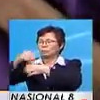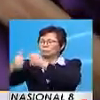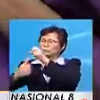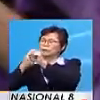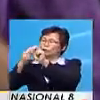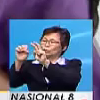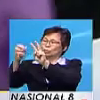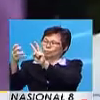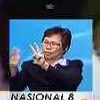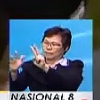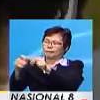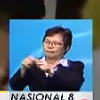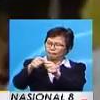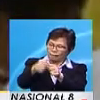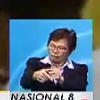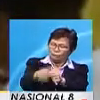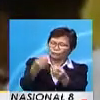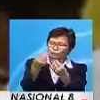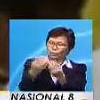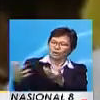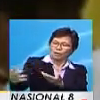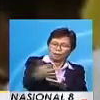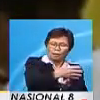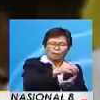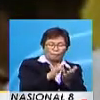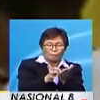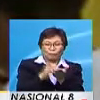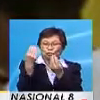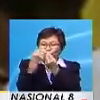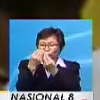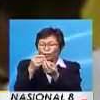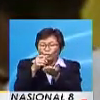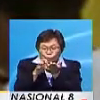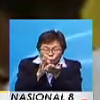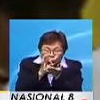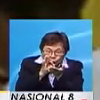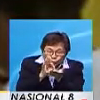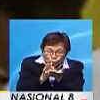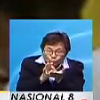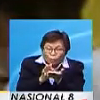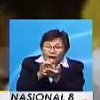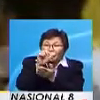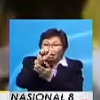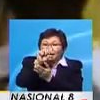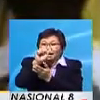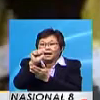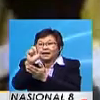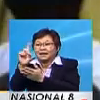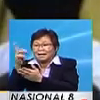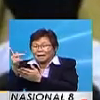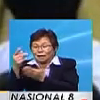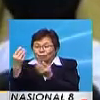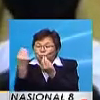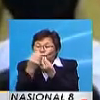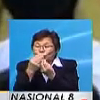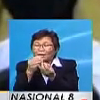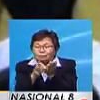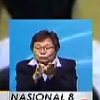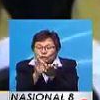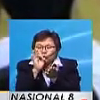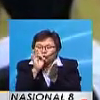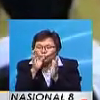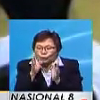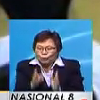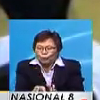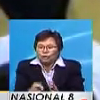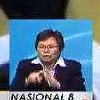lepas manakala jumlah terkumpul penagih berdasarkan statistik agensi anti dadah kebangsaan aadk melaporkan